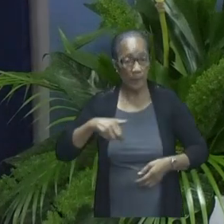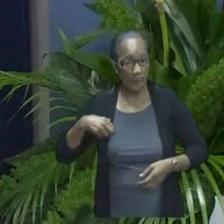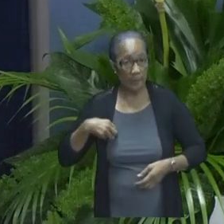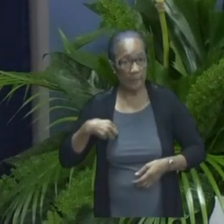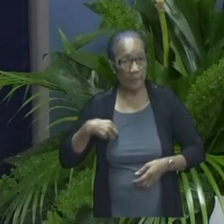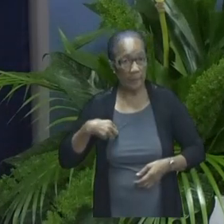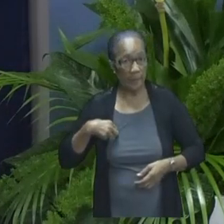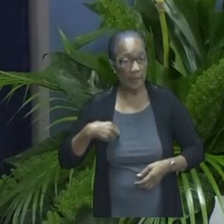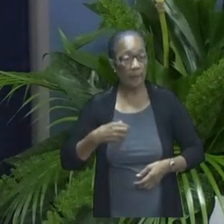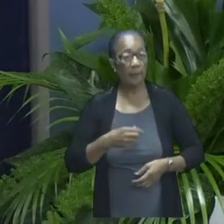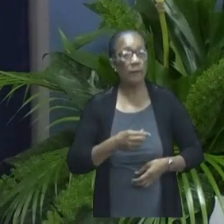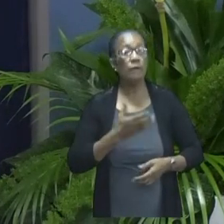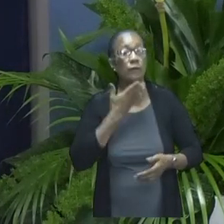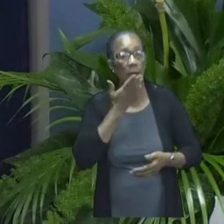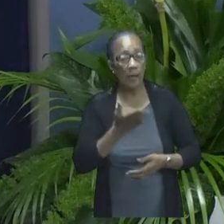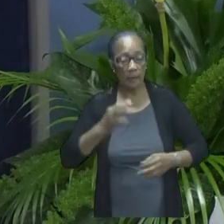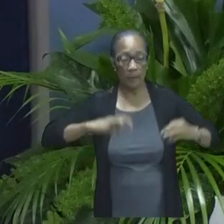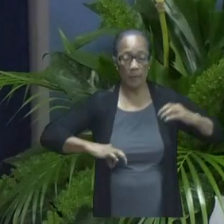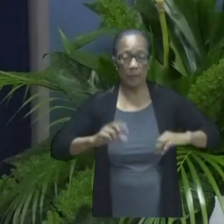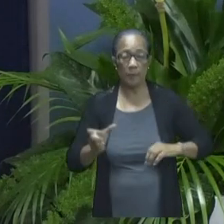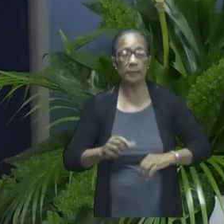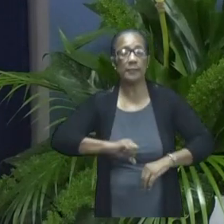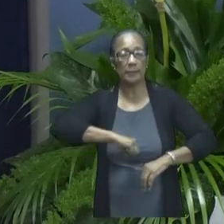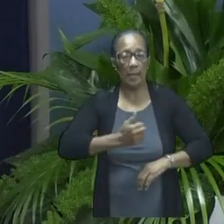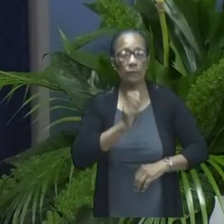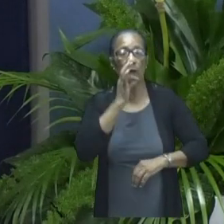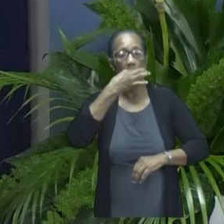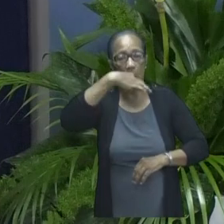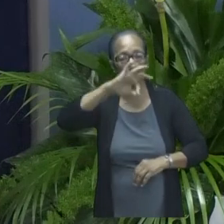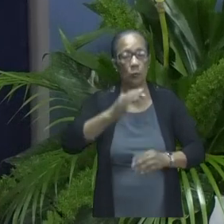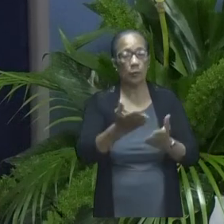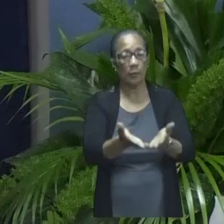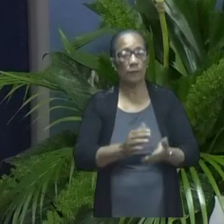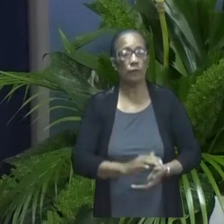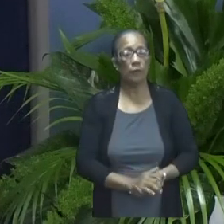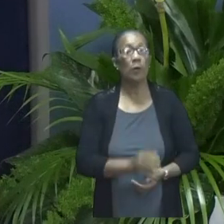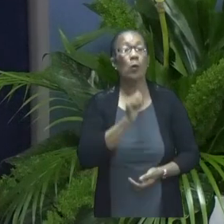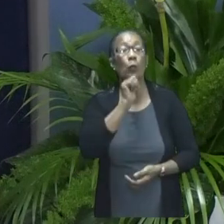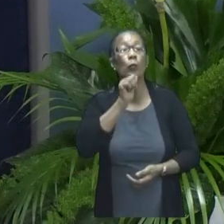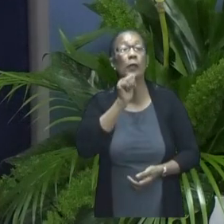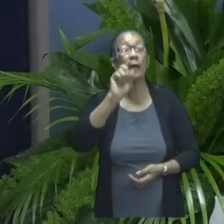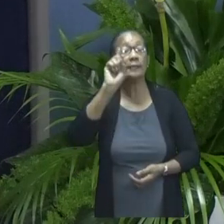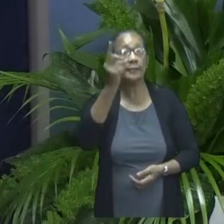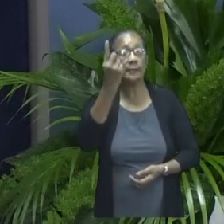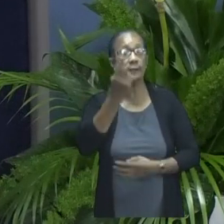doorverwezen wie mike als eerste het woord geven alstublieft